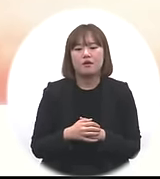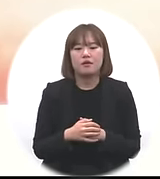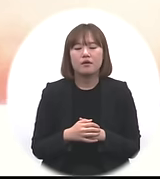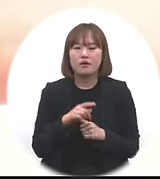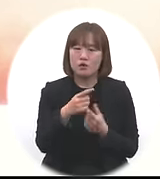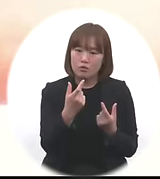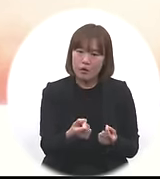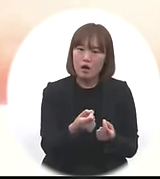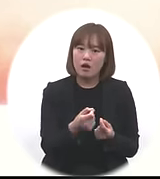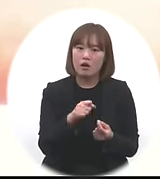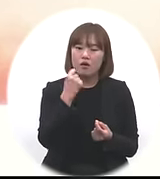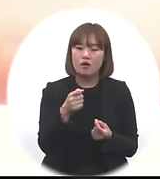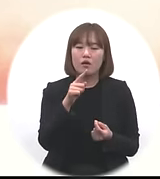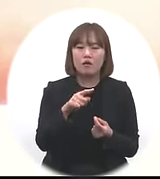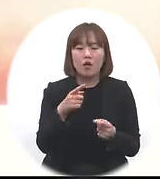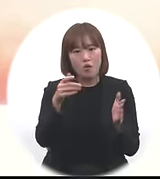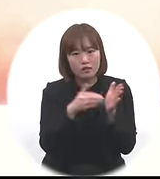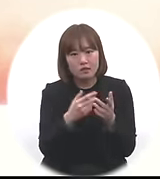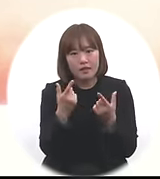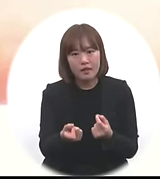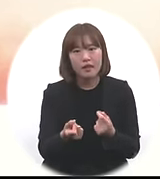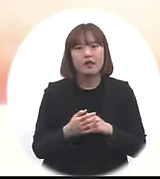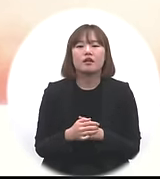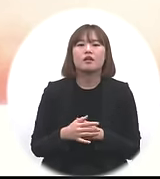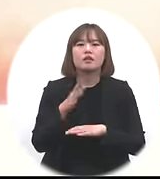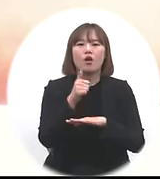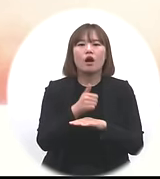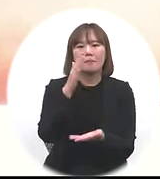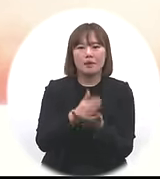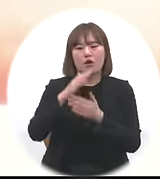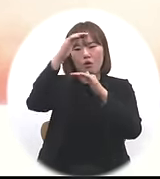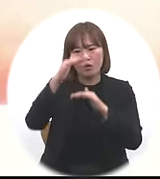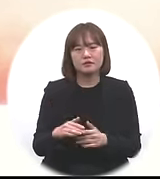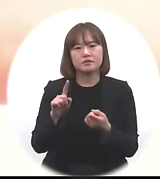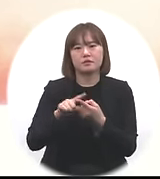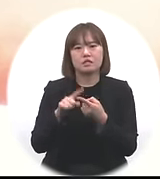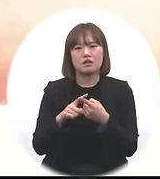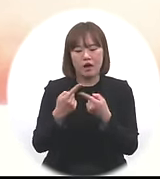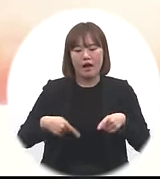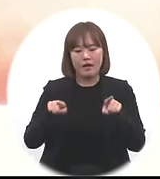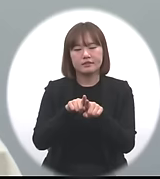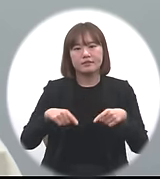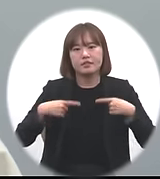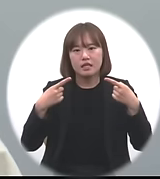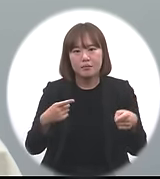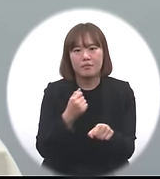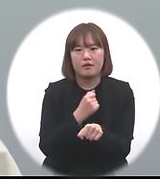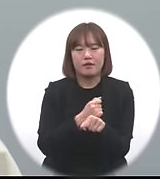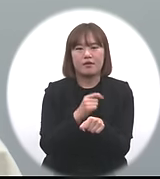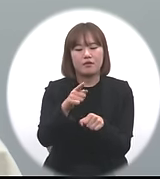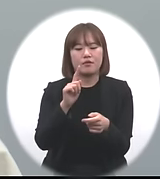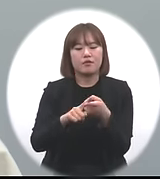그게 궁금했구나. 그렇게 해서 여기까지 했네? 결과가 아닌 과정에 대해서 같이 참여해주고 거기에